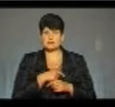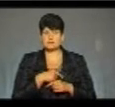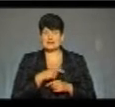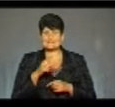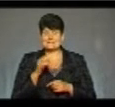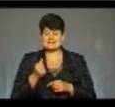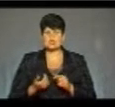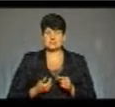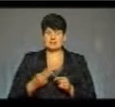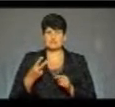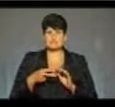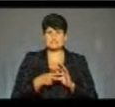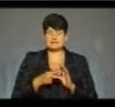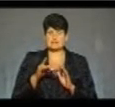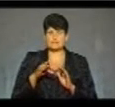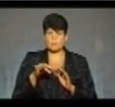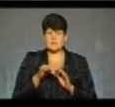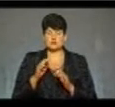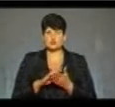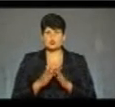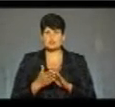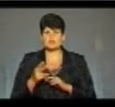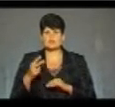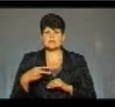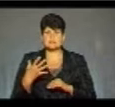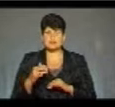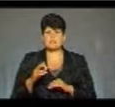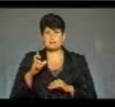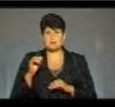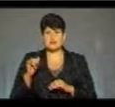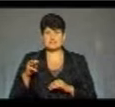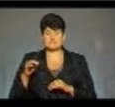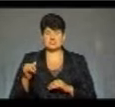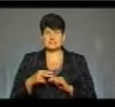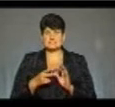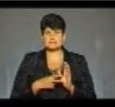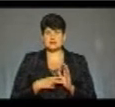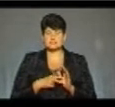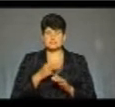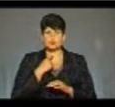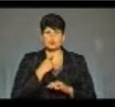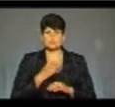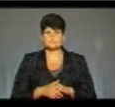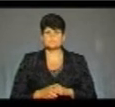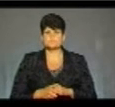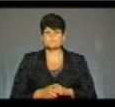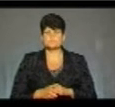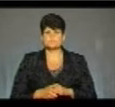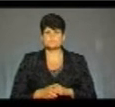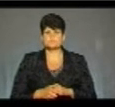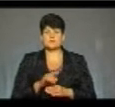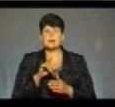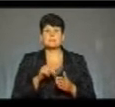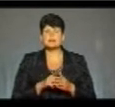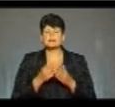«За життя», 27 від «Європейської солідарності», 25 від «Батьківщини», 17 від «Голосу». Питання